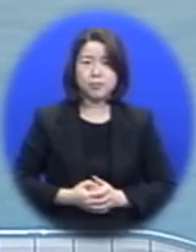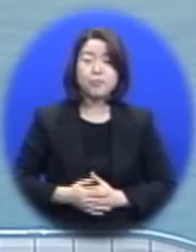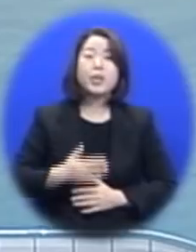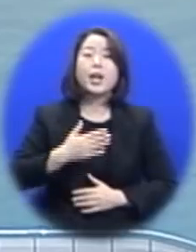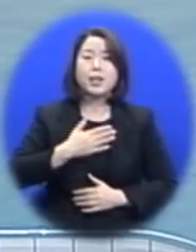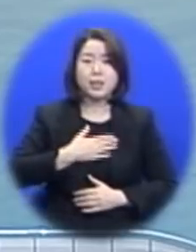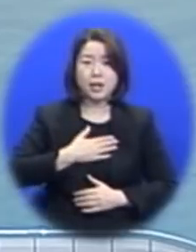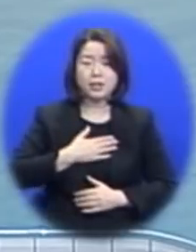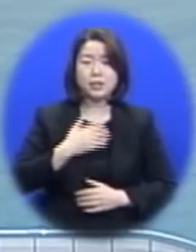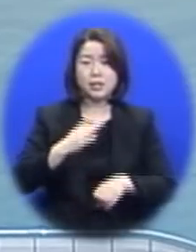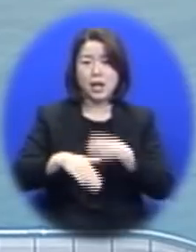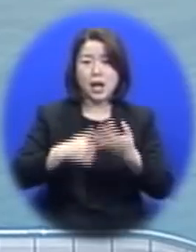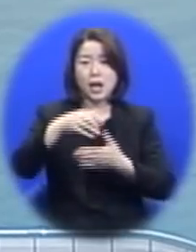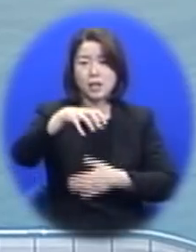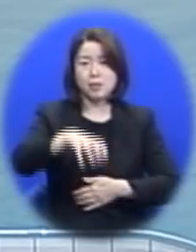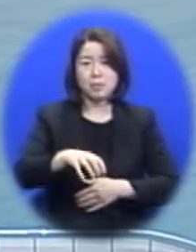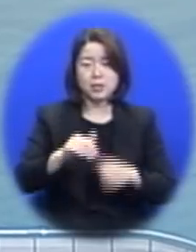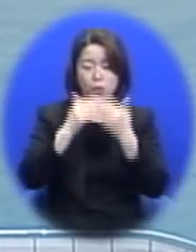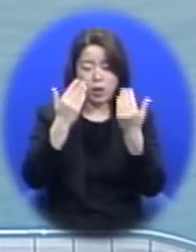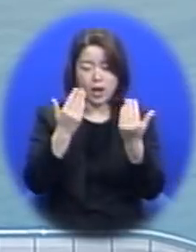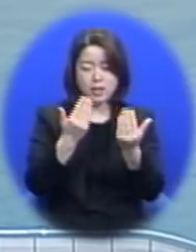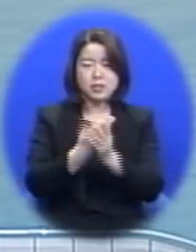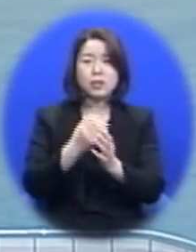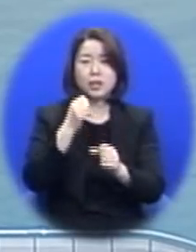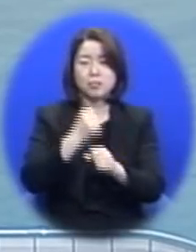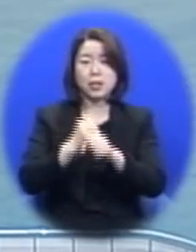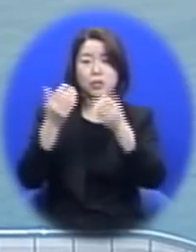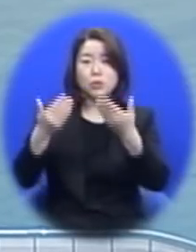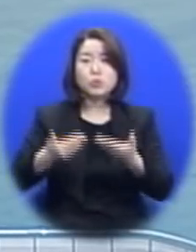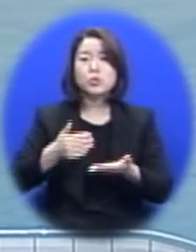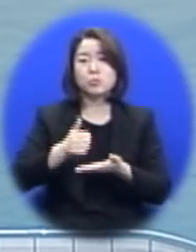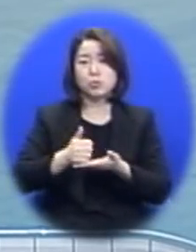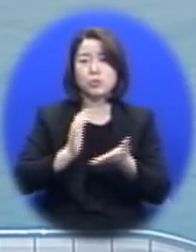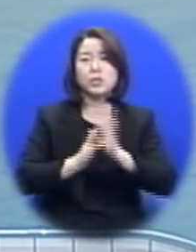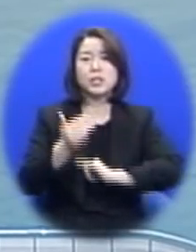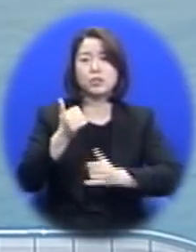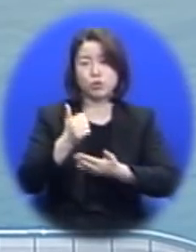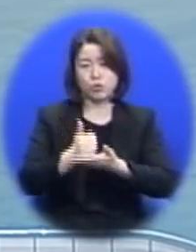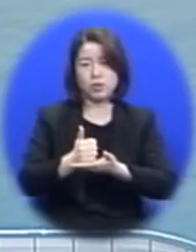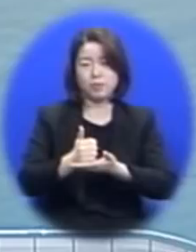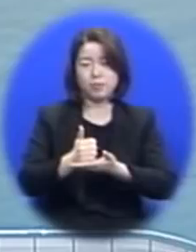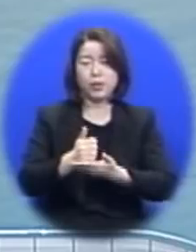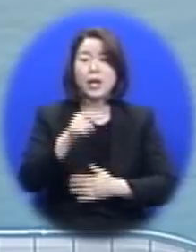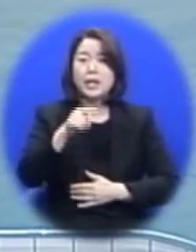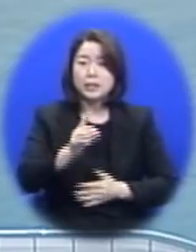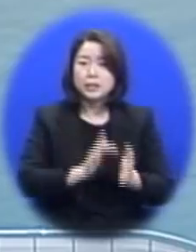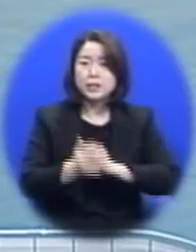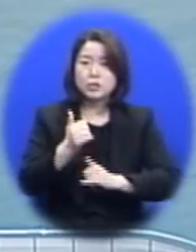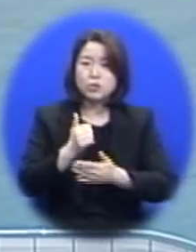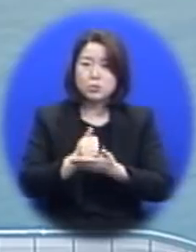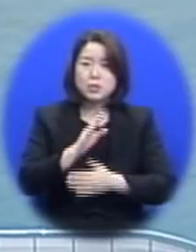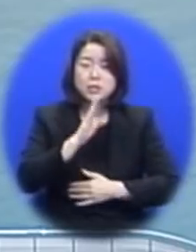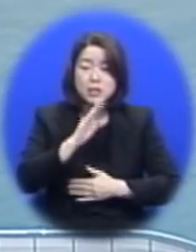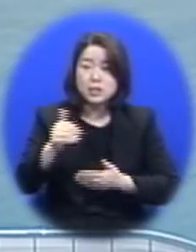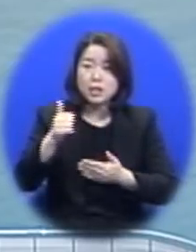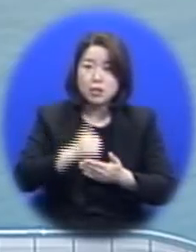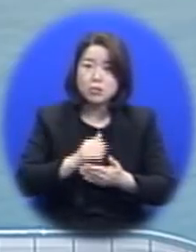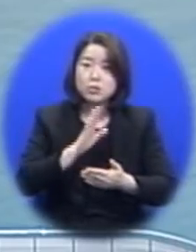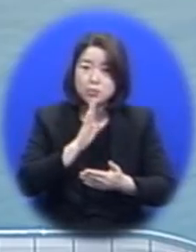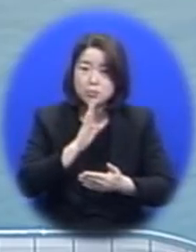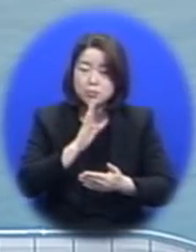나를 하나님 앞에서 완전하게 해주실 분은 예수님이세요. 그 예수님을 진짜 영접했냐 하는 겁니다.